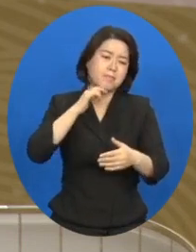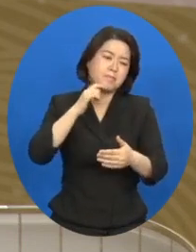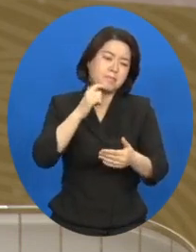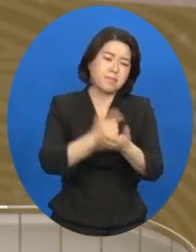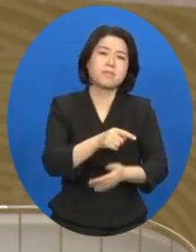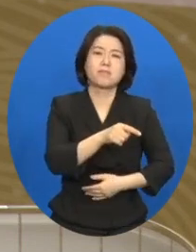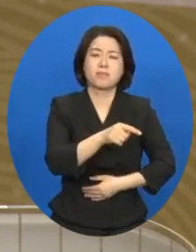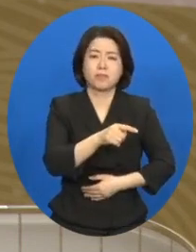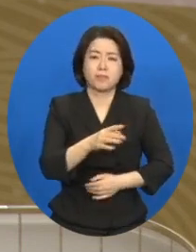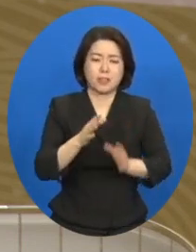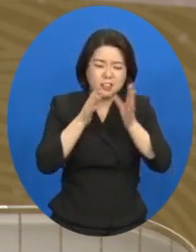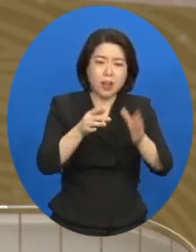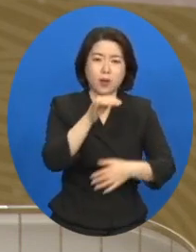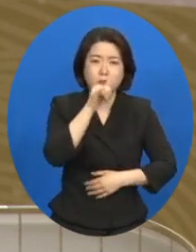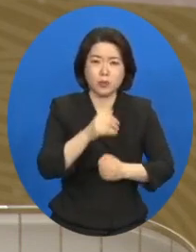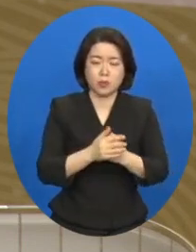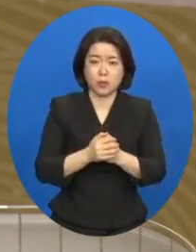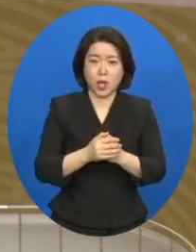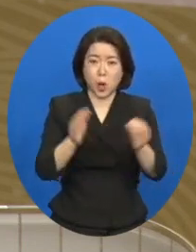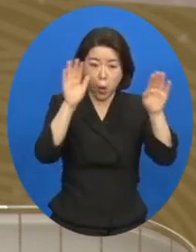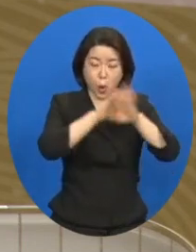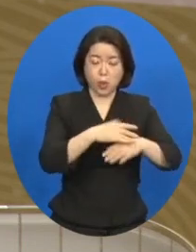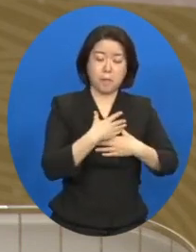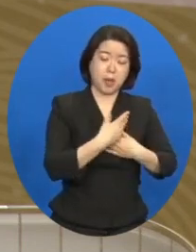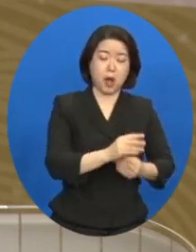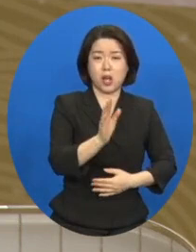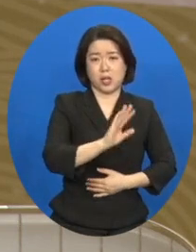거예요. 어둠이 편한 게 아닙니다.